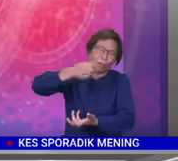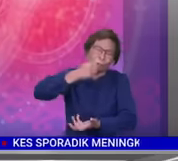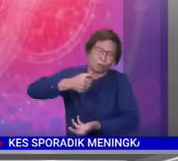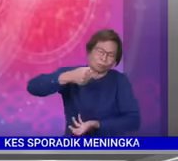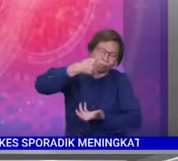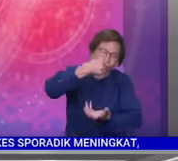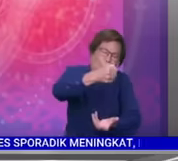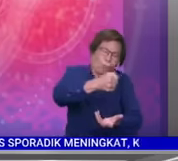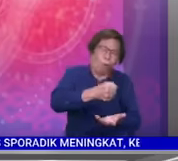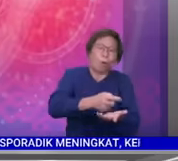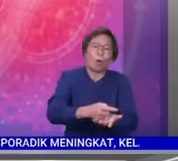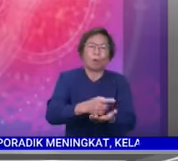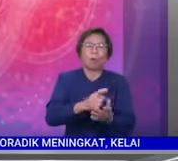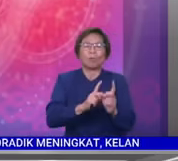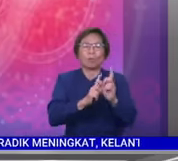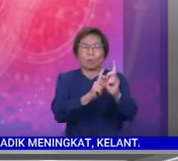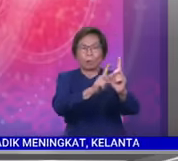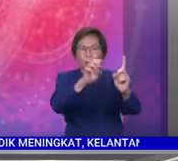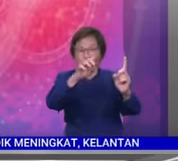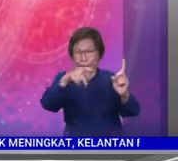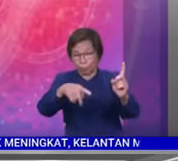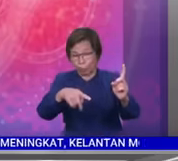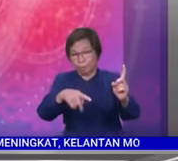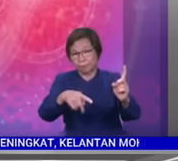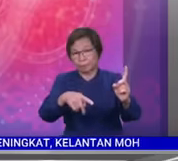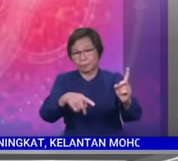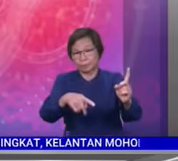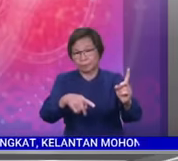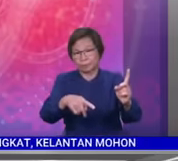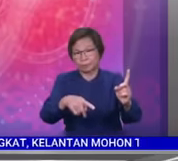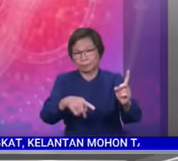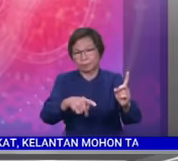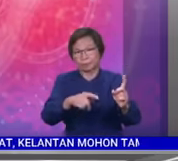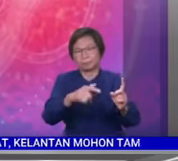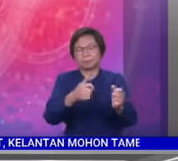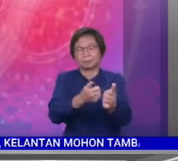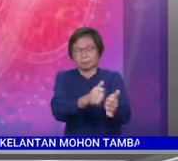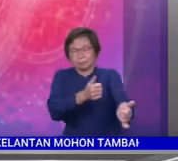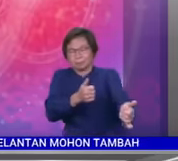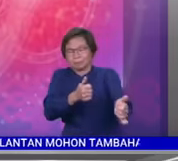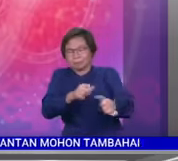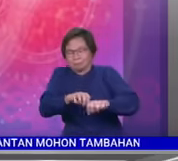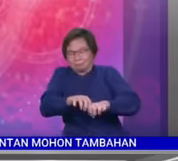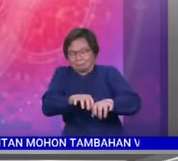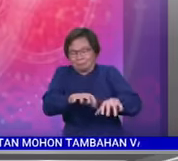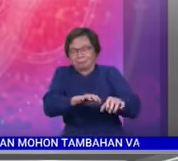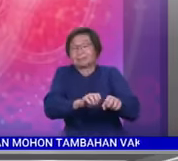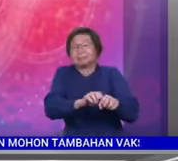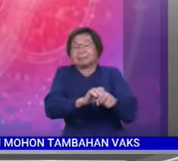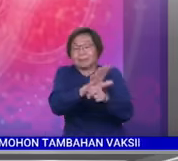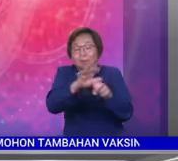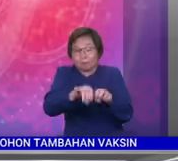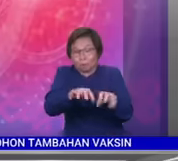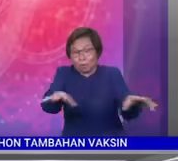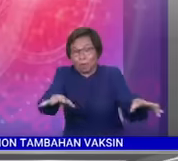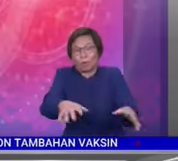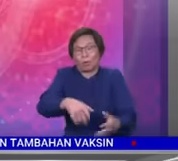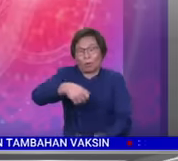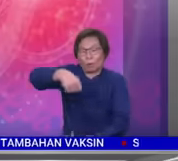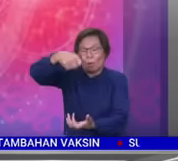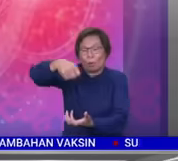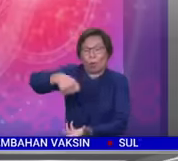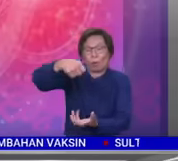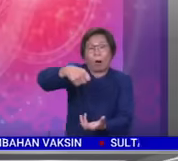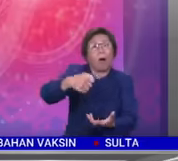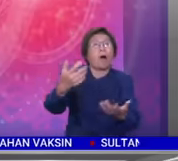bagi mematuhi prosedur operasi standar ISO Pi mengelak risiko jangkitan agihan bakul makanan dilakukan